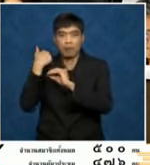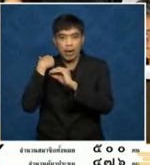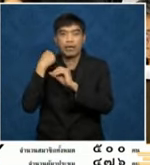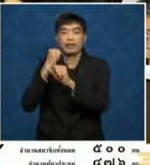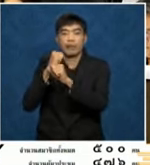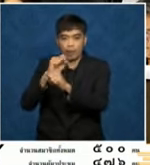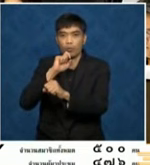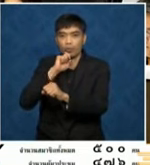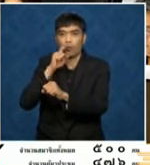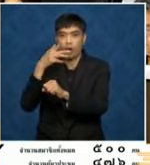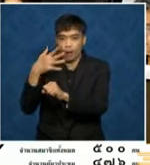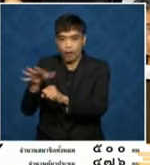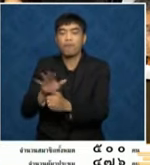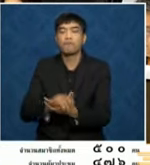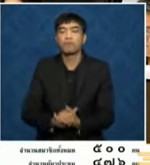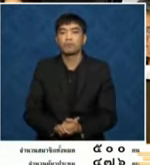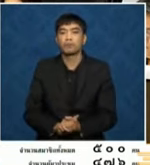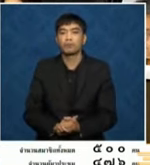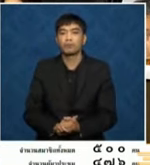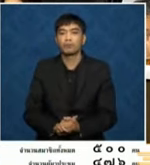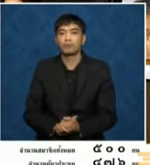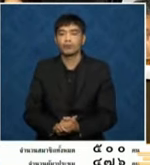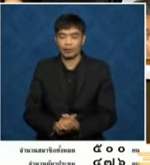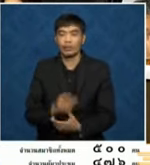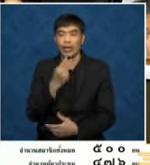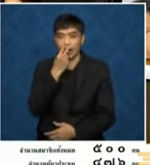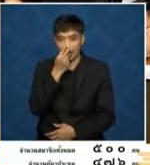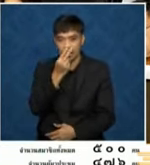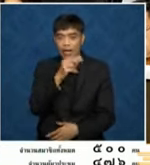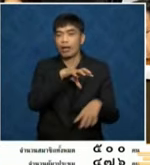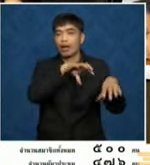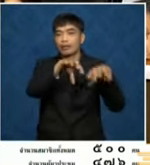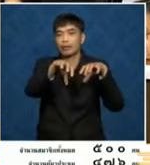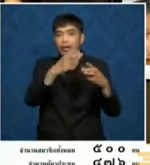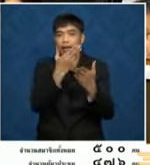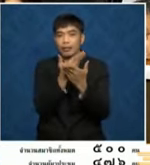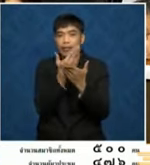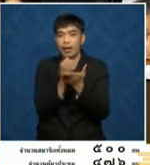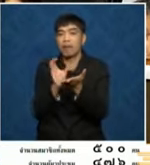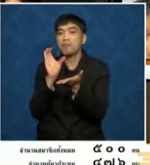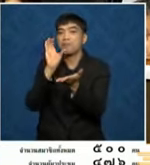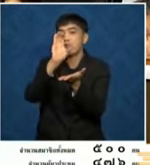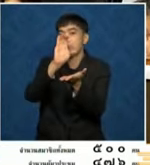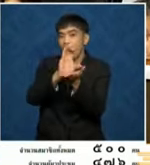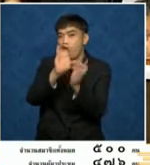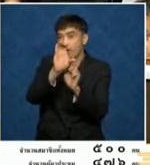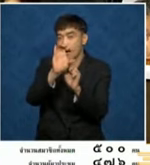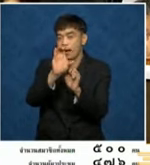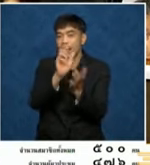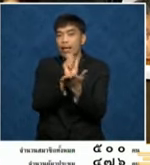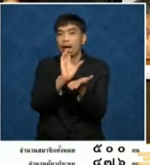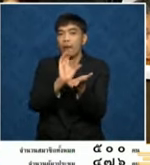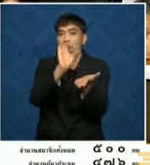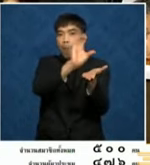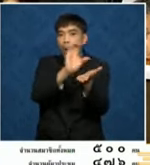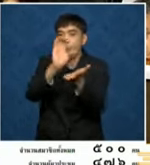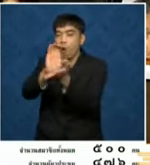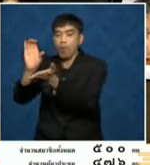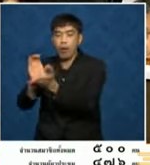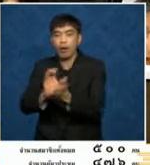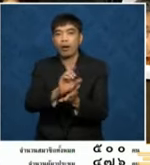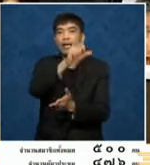ดังนั้นนะครับมันจึงให้เห็นว่าการจัดของงบประมาณเนี่ยมีความซ้ำซ้อนนะครับแล้วก็